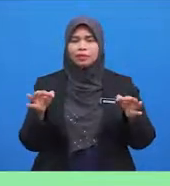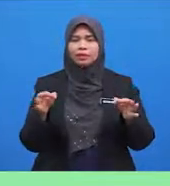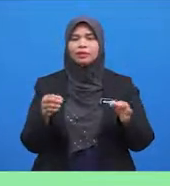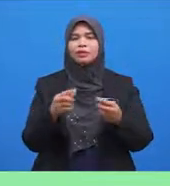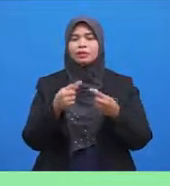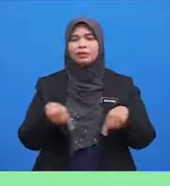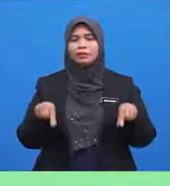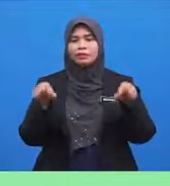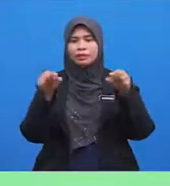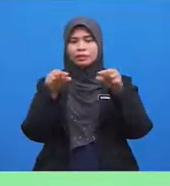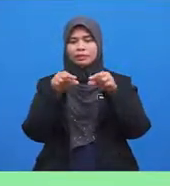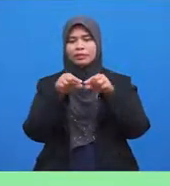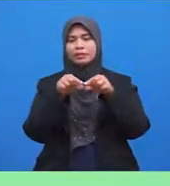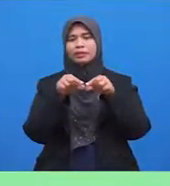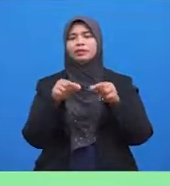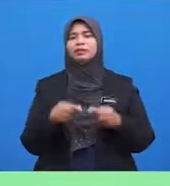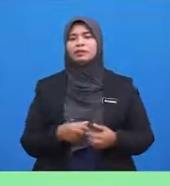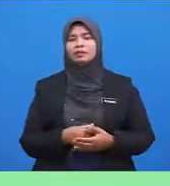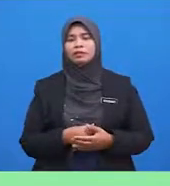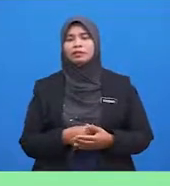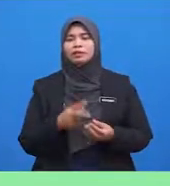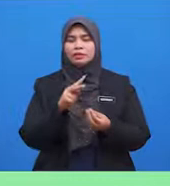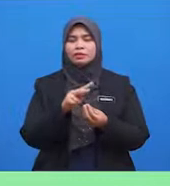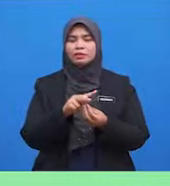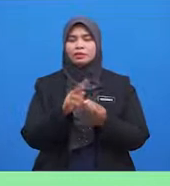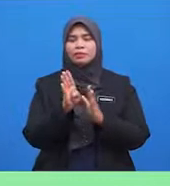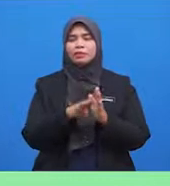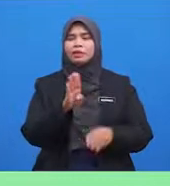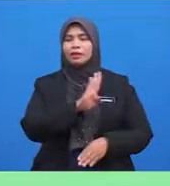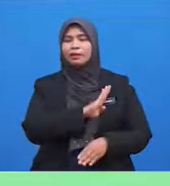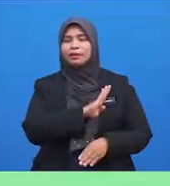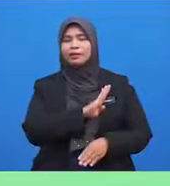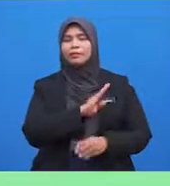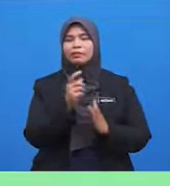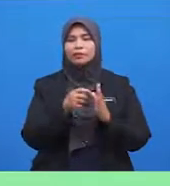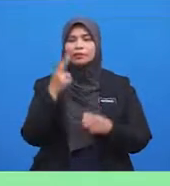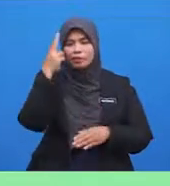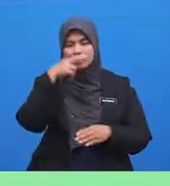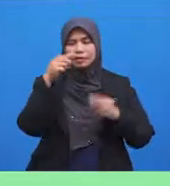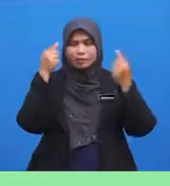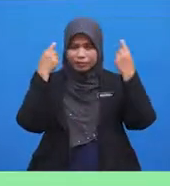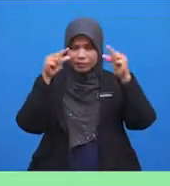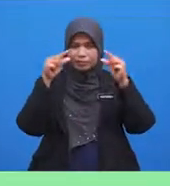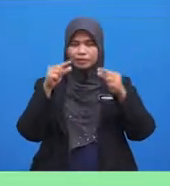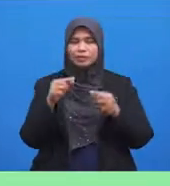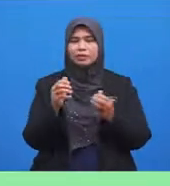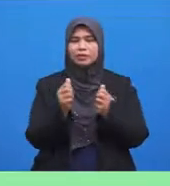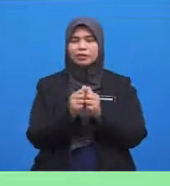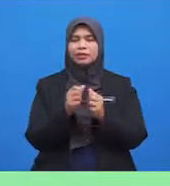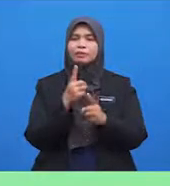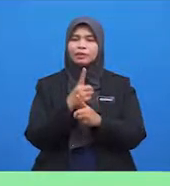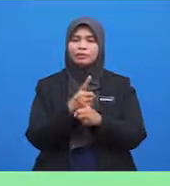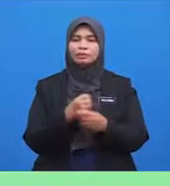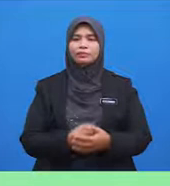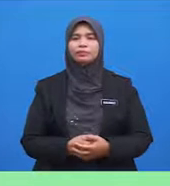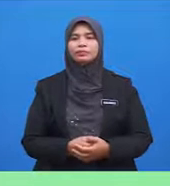menghuraikan tiga kesan beradab terhadap guru dengan